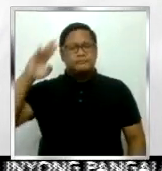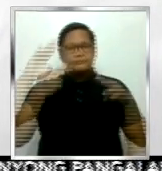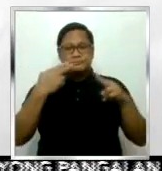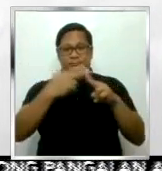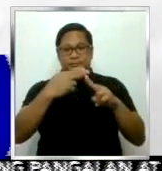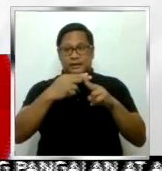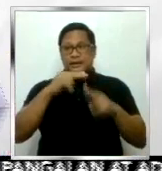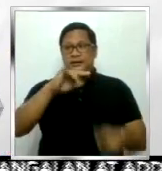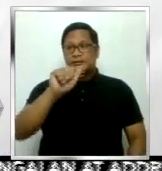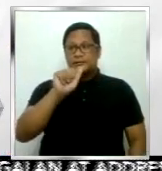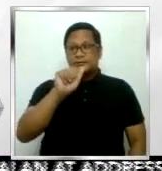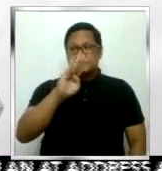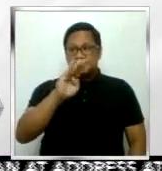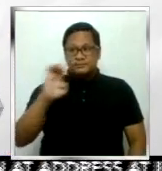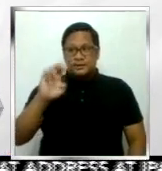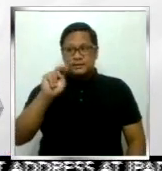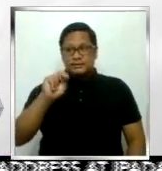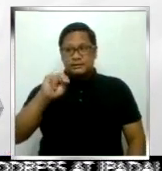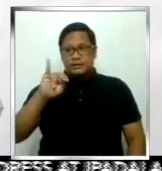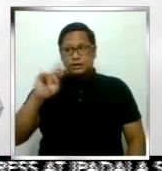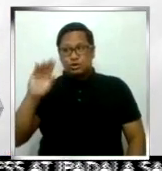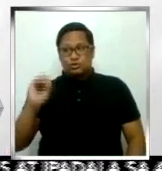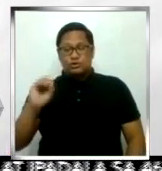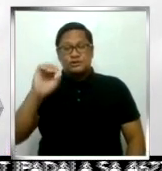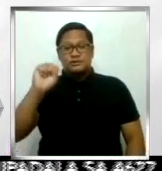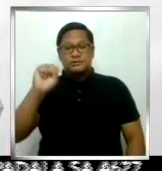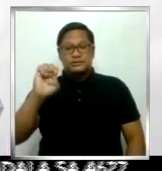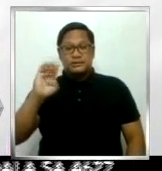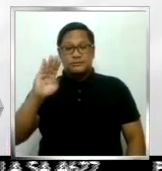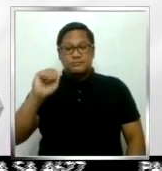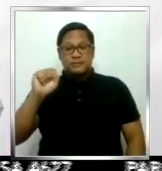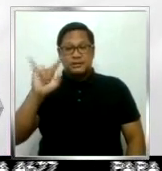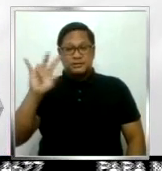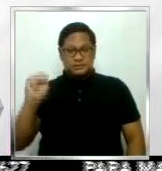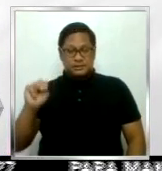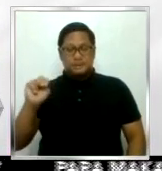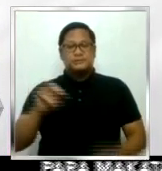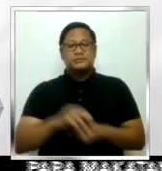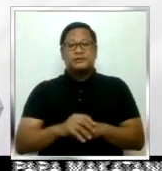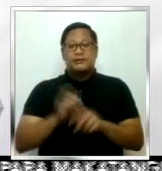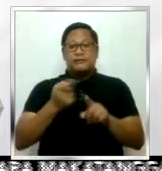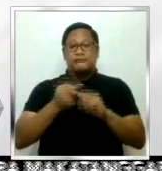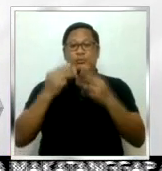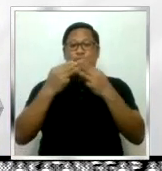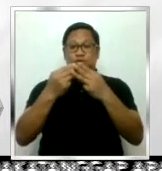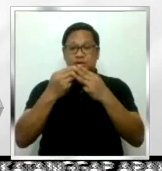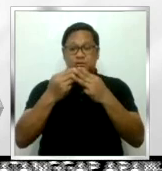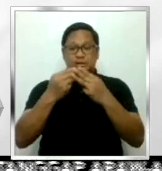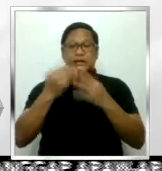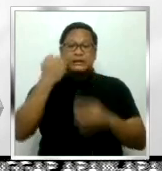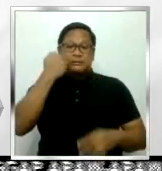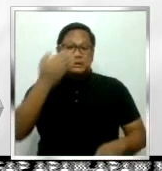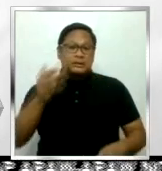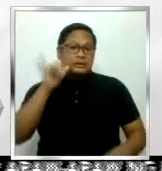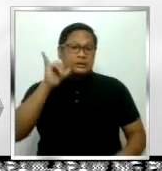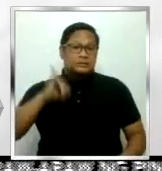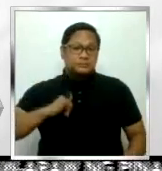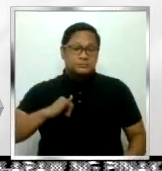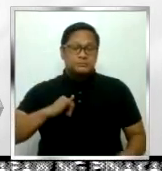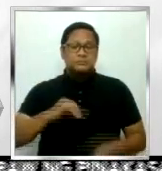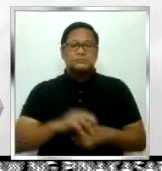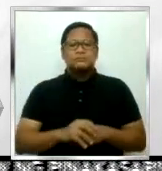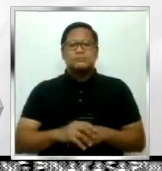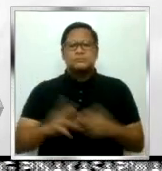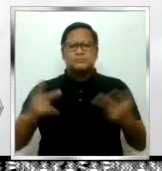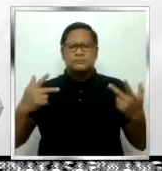Nino Manikad Sebastian. Galing siya sa New Bilibid Prison Hospital sa Muntinlupa at namatay kahapon dahil sa acute